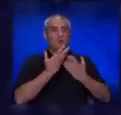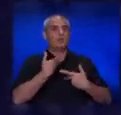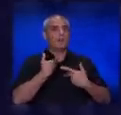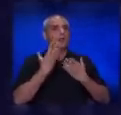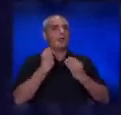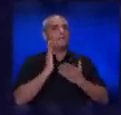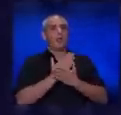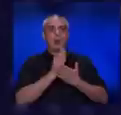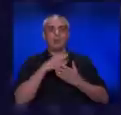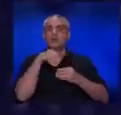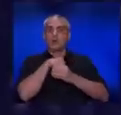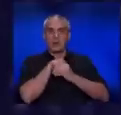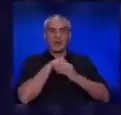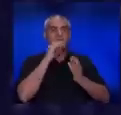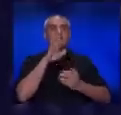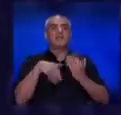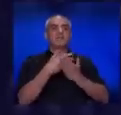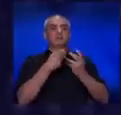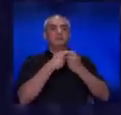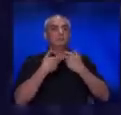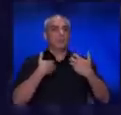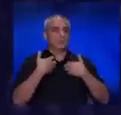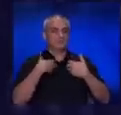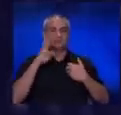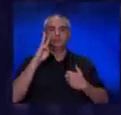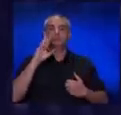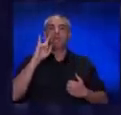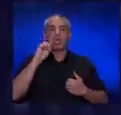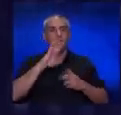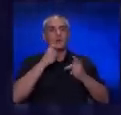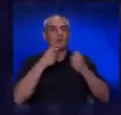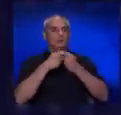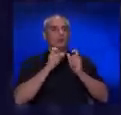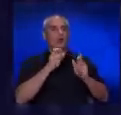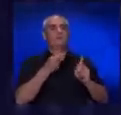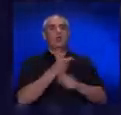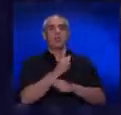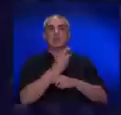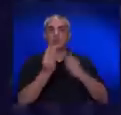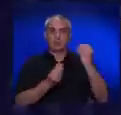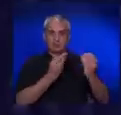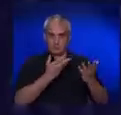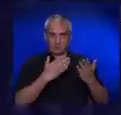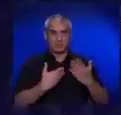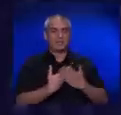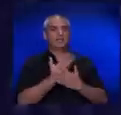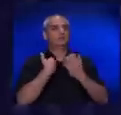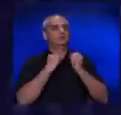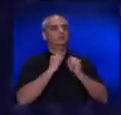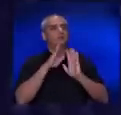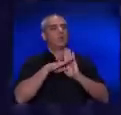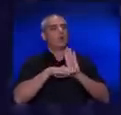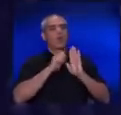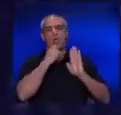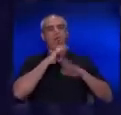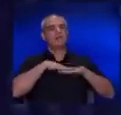שורה של החלטות בהן היוועצות בארגון השחקנים שחם בכל הקשור למניעת הטרדות מיניות. חידוש וחיזוק הקוד האתי של בית